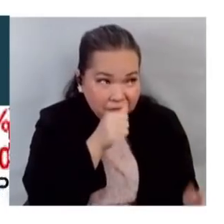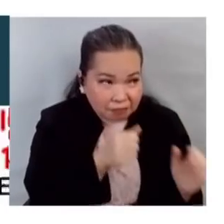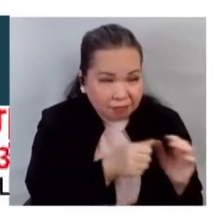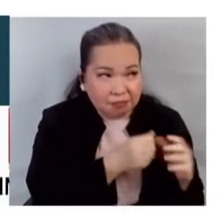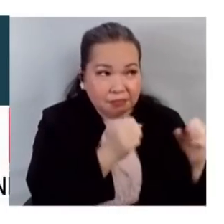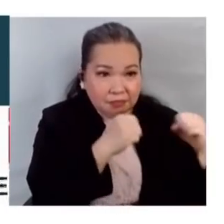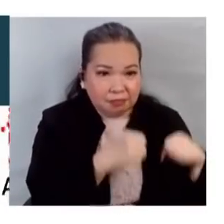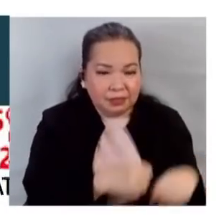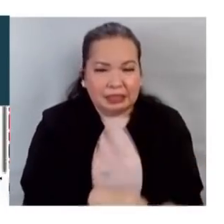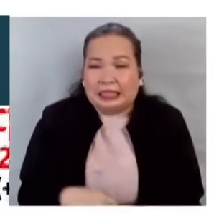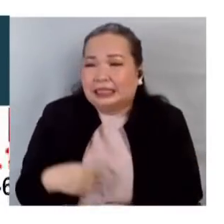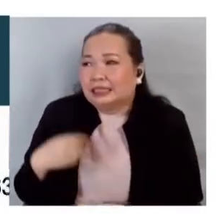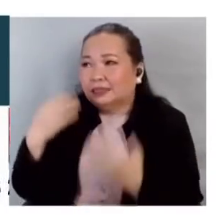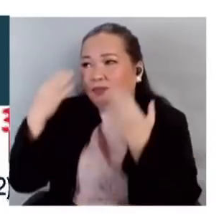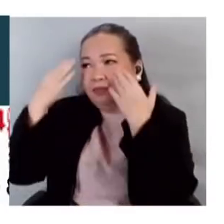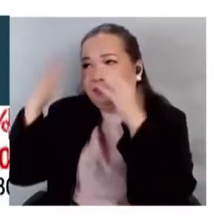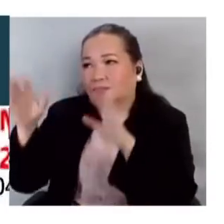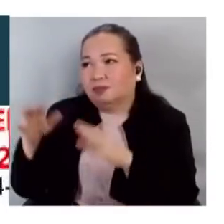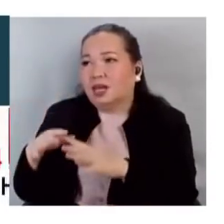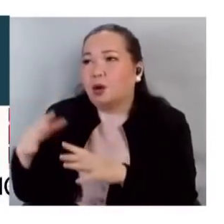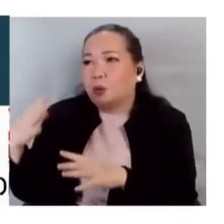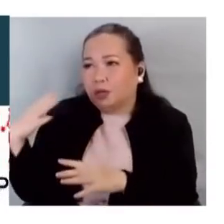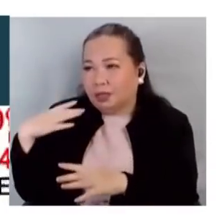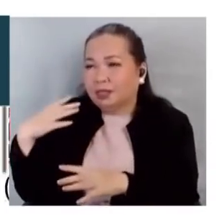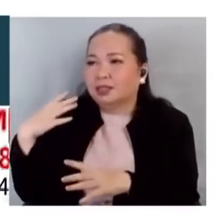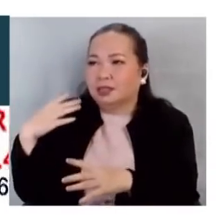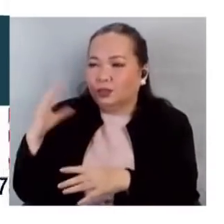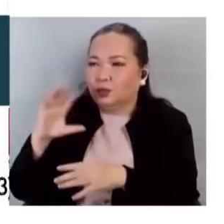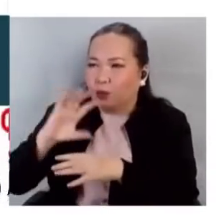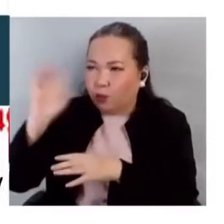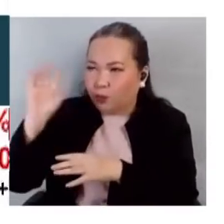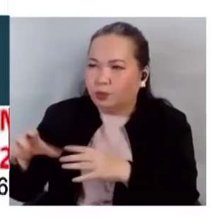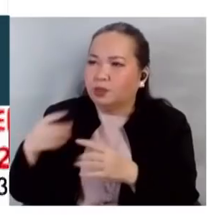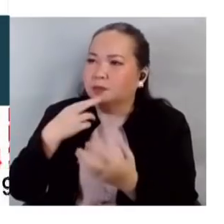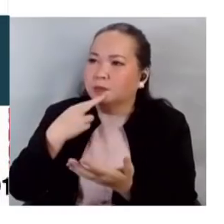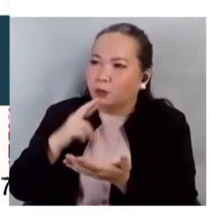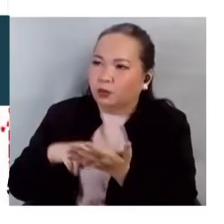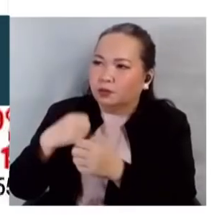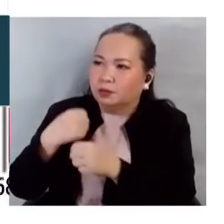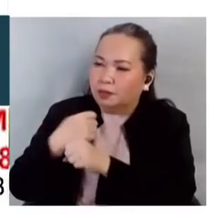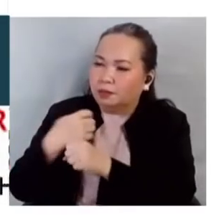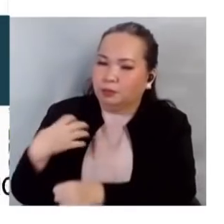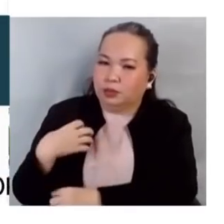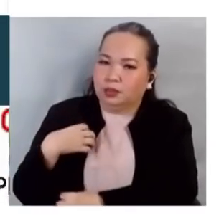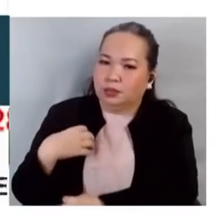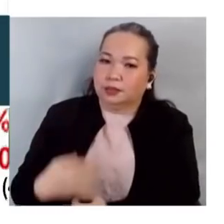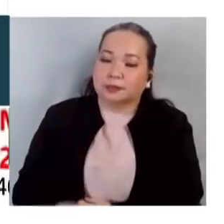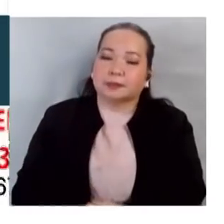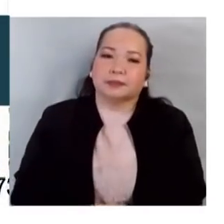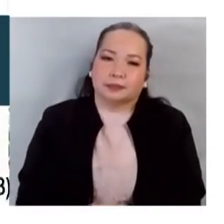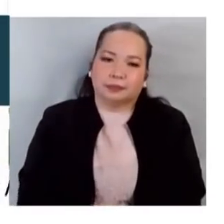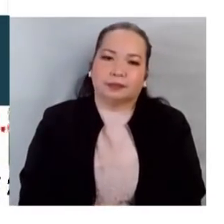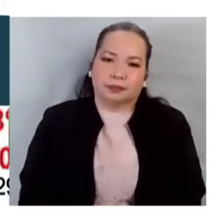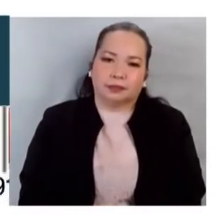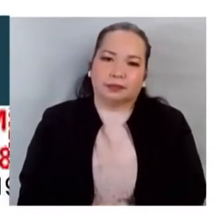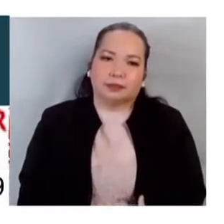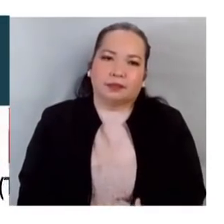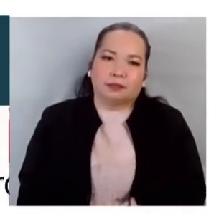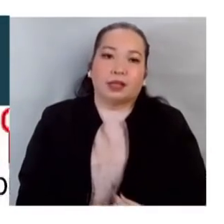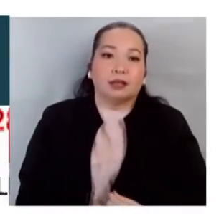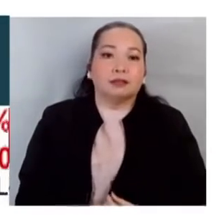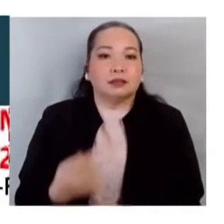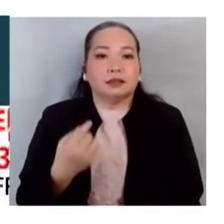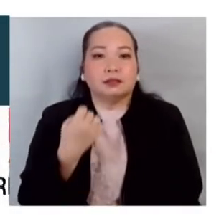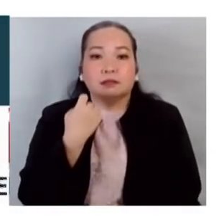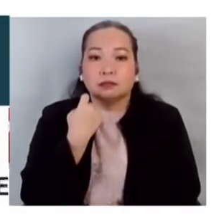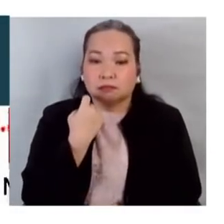I do not know, ma'am, until such time I received the report ng ating Cebu Police. Okay. Kanina po nabanggit natin that